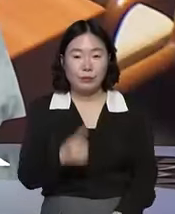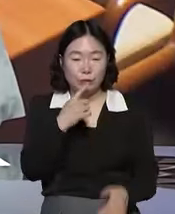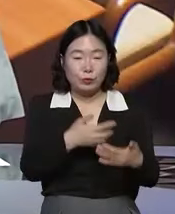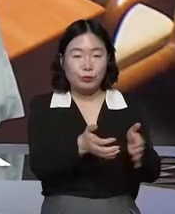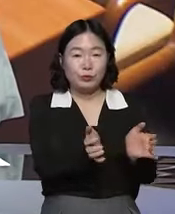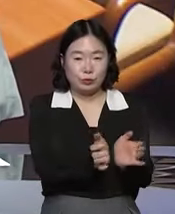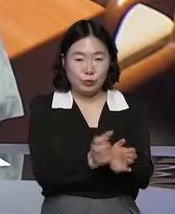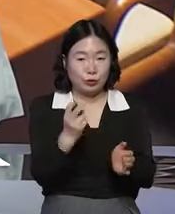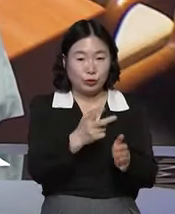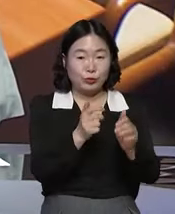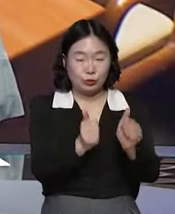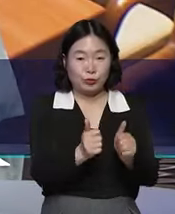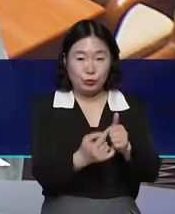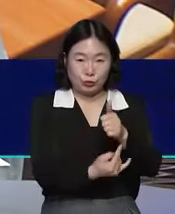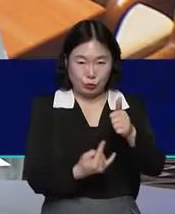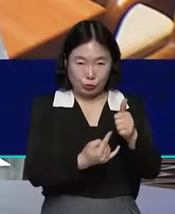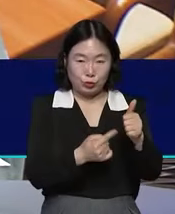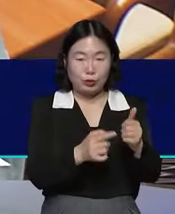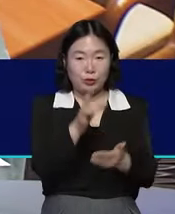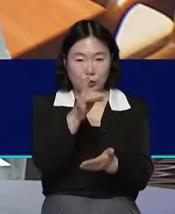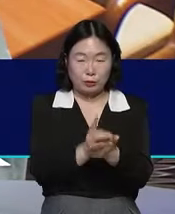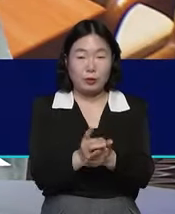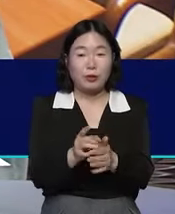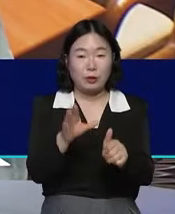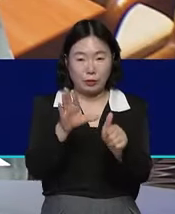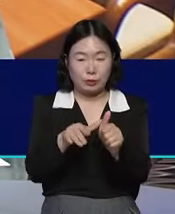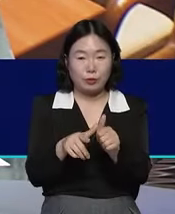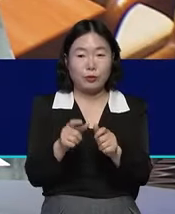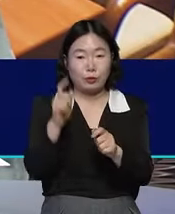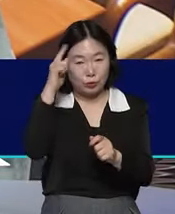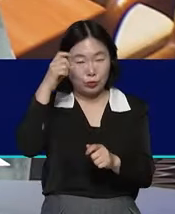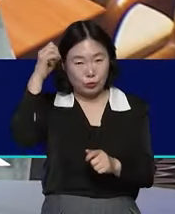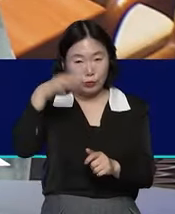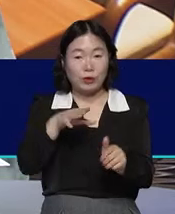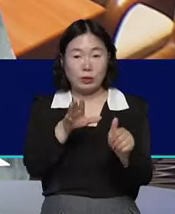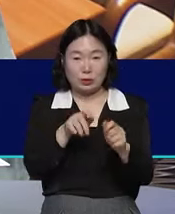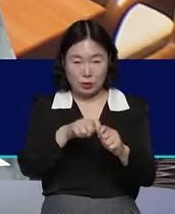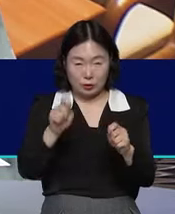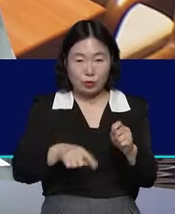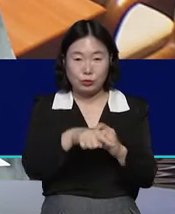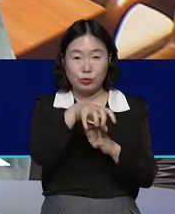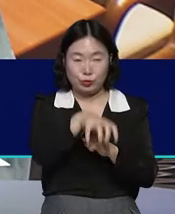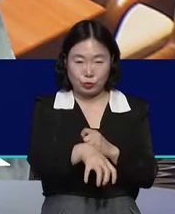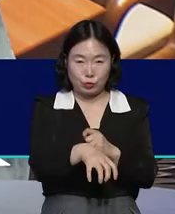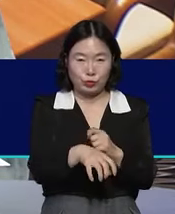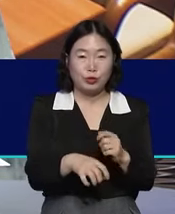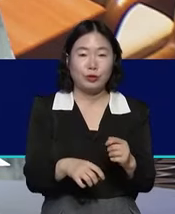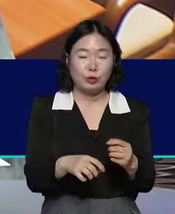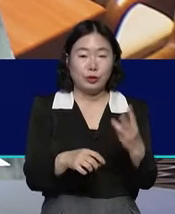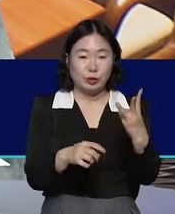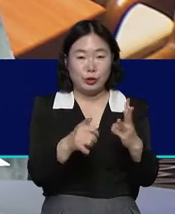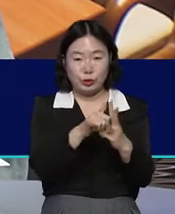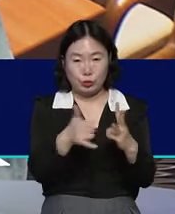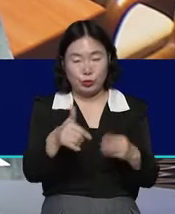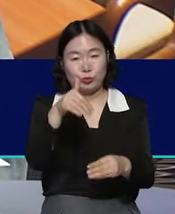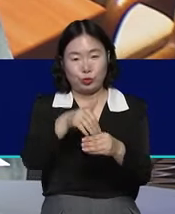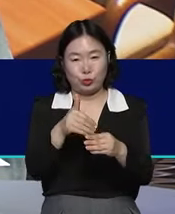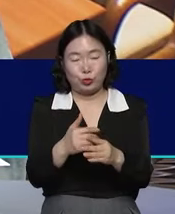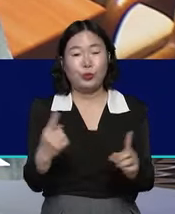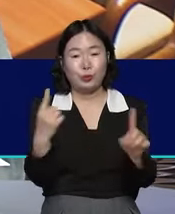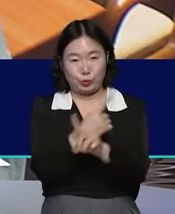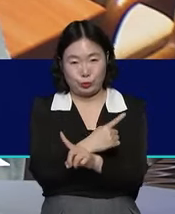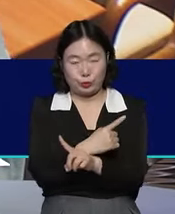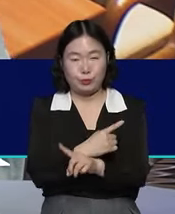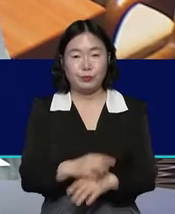더불어민주당 제심 위원회가 담양 한평 영광 장성 선거구에 이개호 의원의 단수공천을 뒤집고 민 경선으로